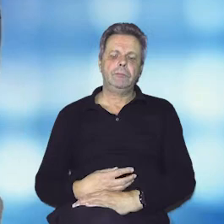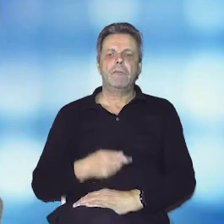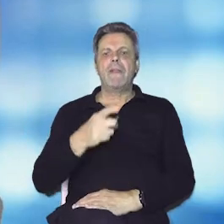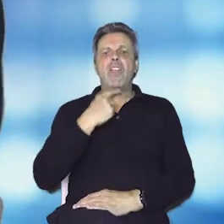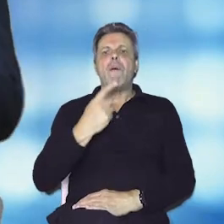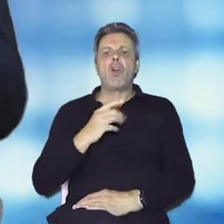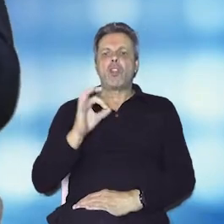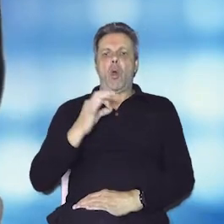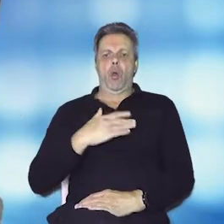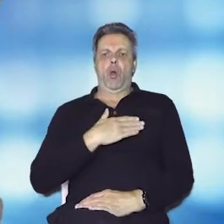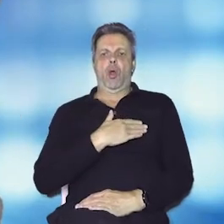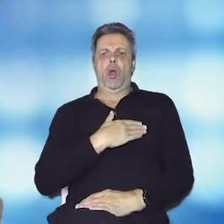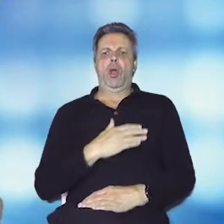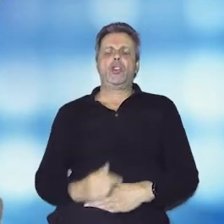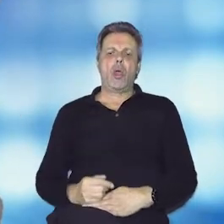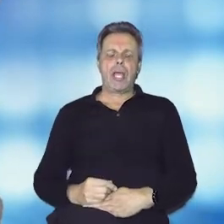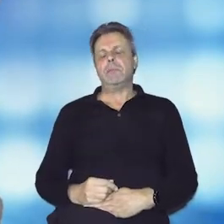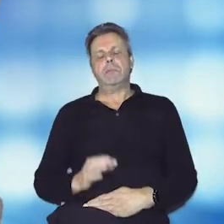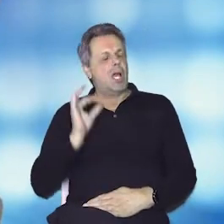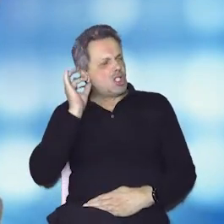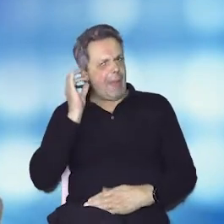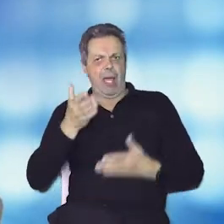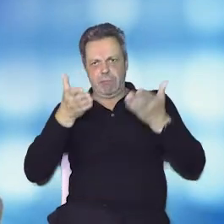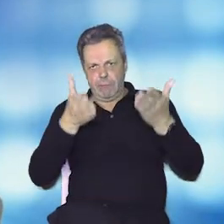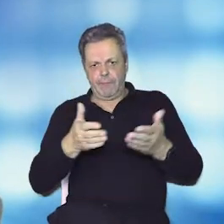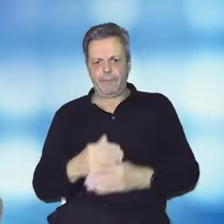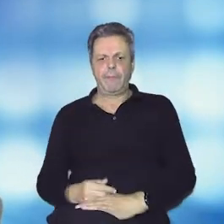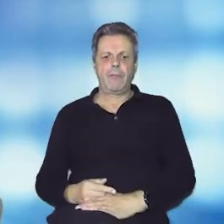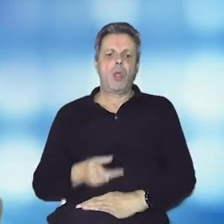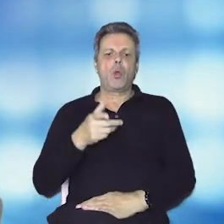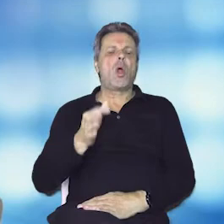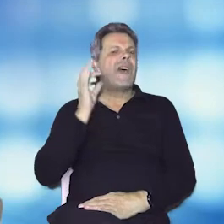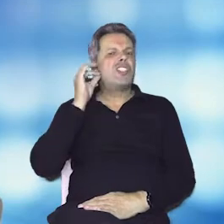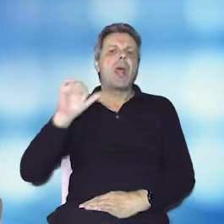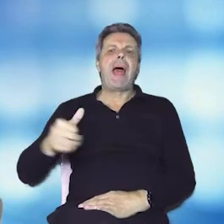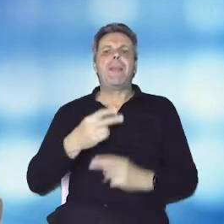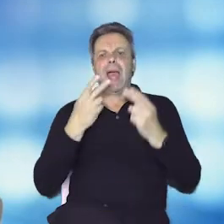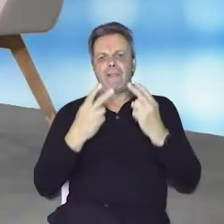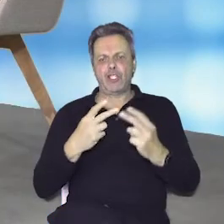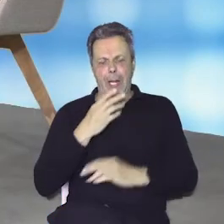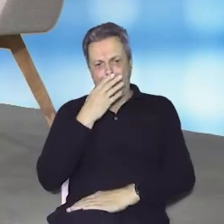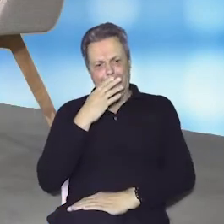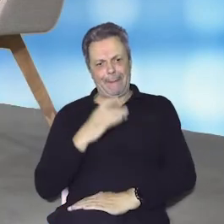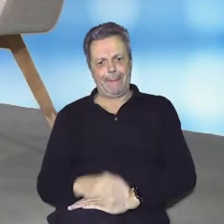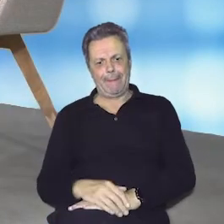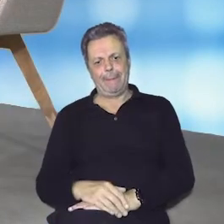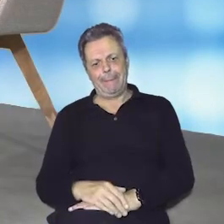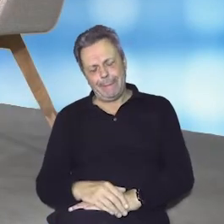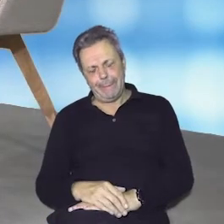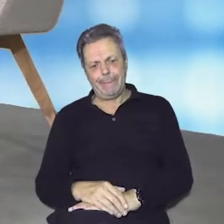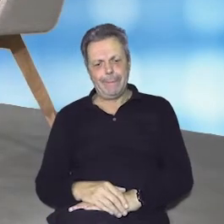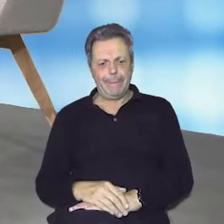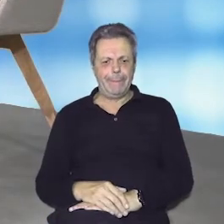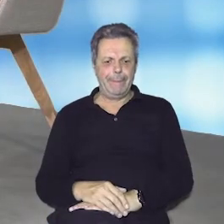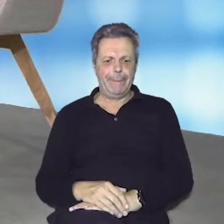Govorite o dojci. Mm-hmm. Atribut žene. Nešto kod vas žena najvažnije na određeni način. Pa,